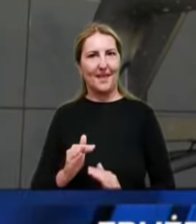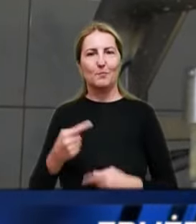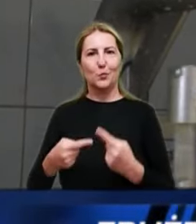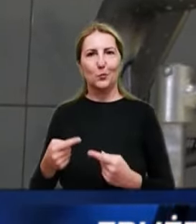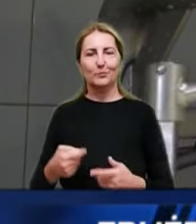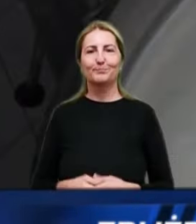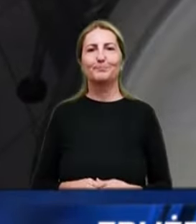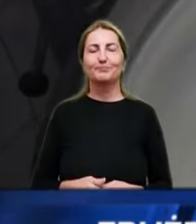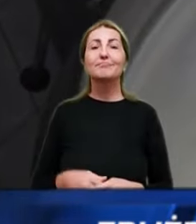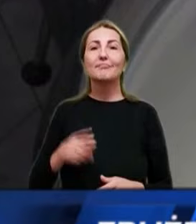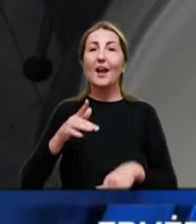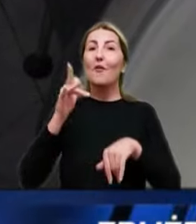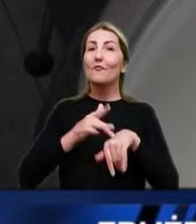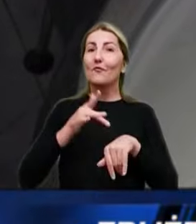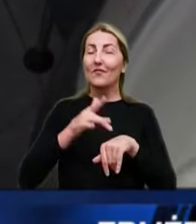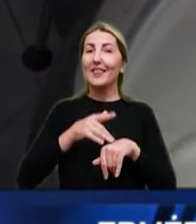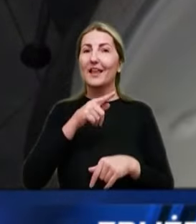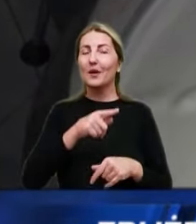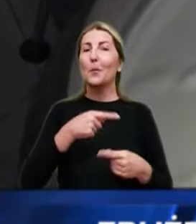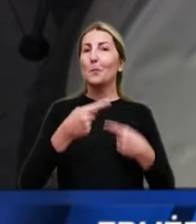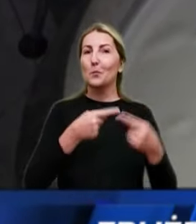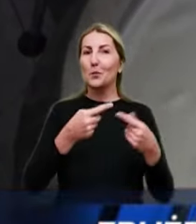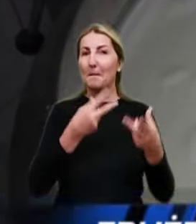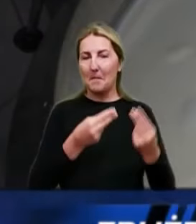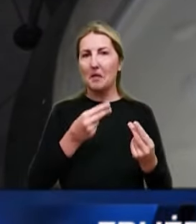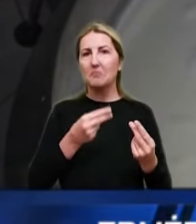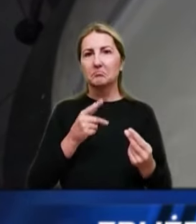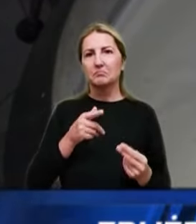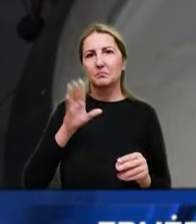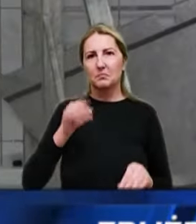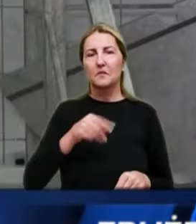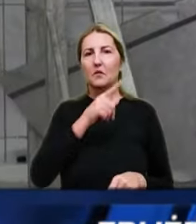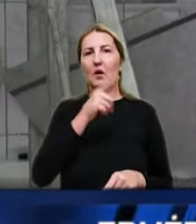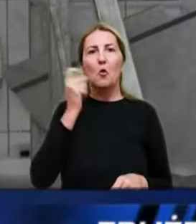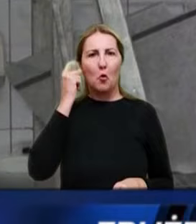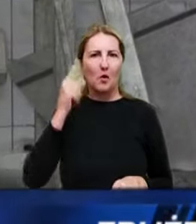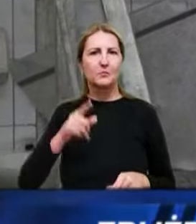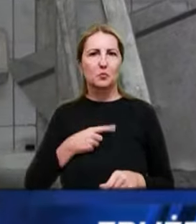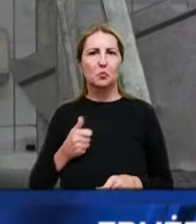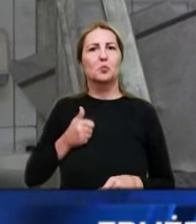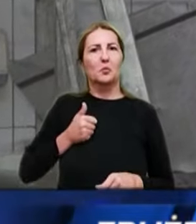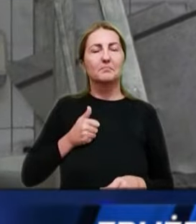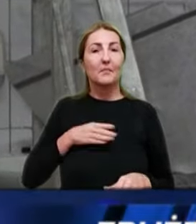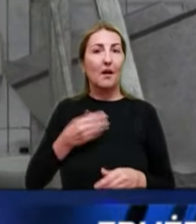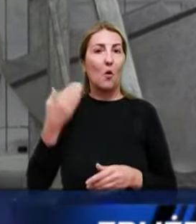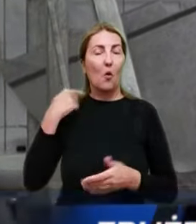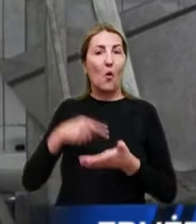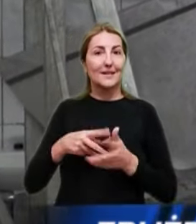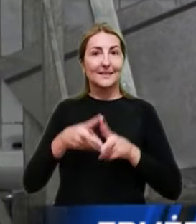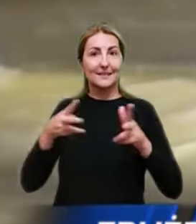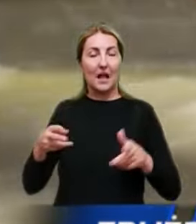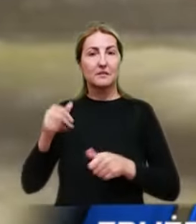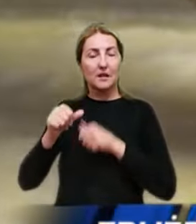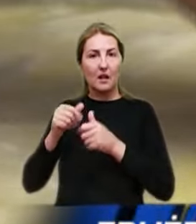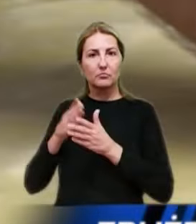Z wyników produkcji mleka na pewno mogą być dumni polscy rolnicy. W ostatnich latach nastąpił bardzo duży skok, zarówno pod